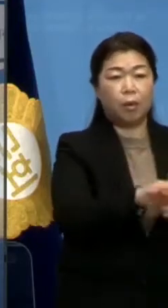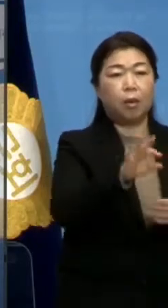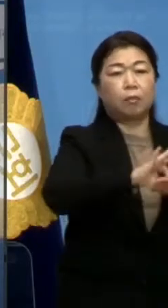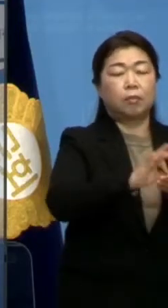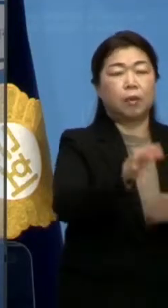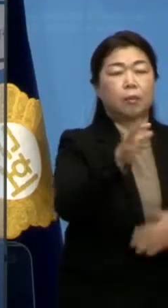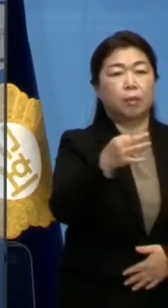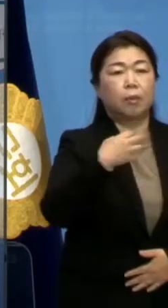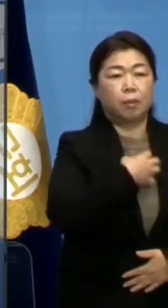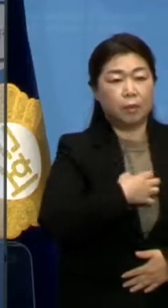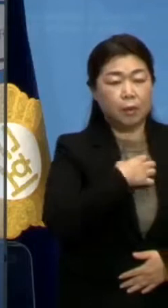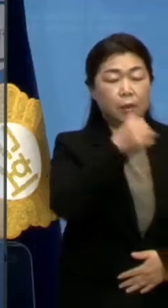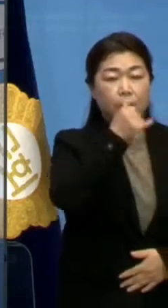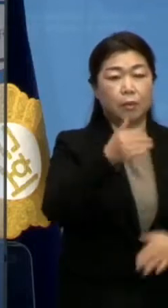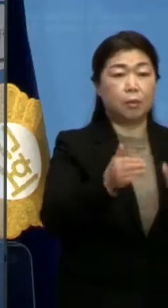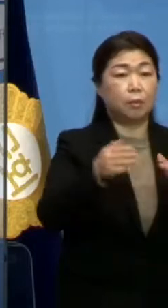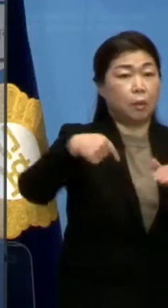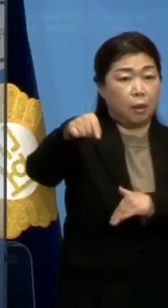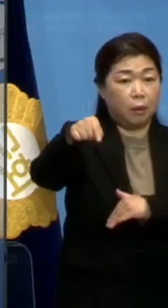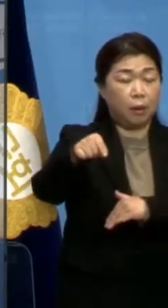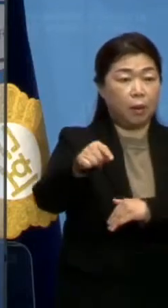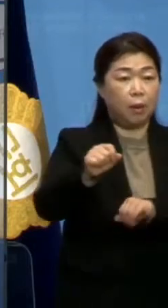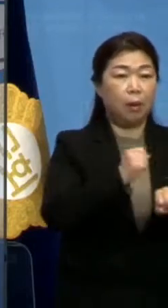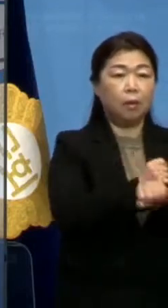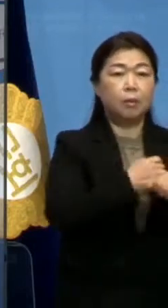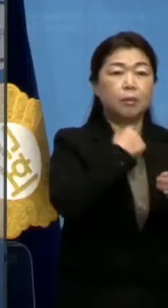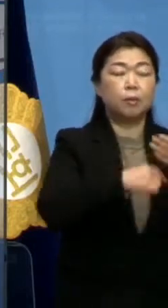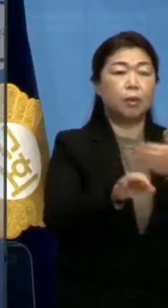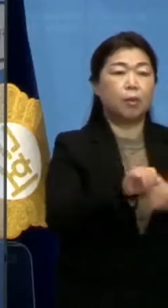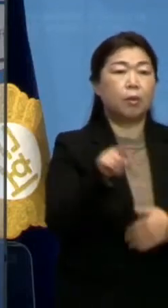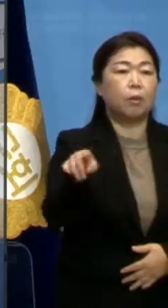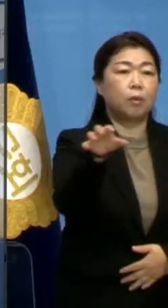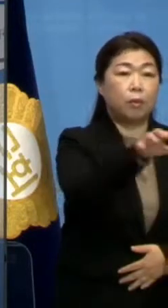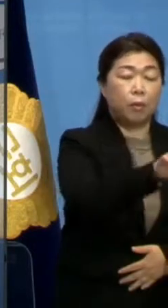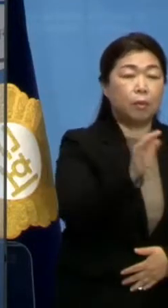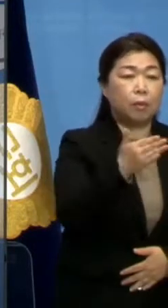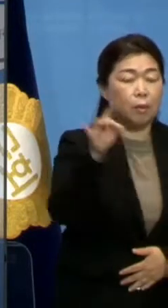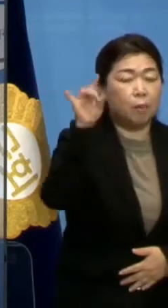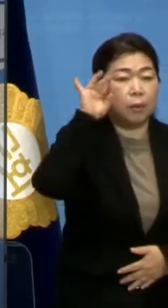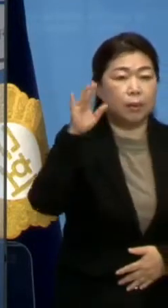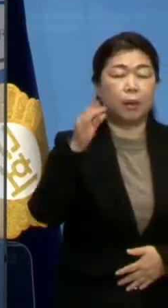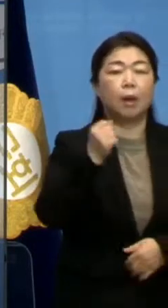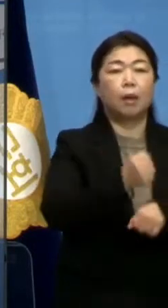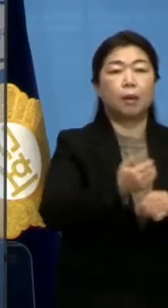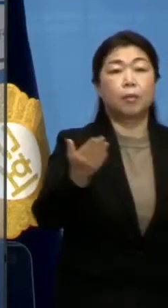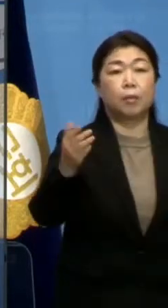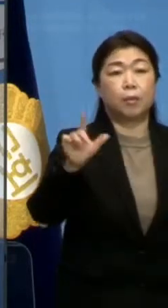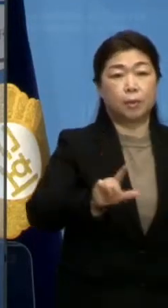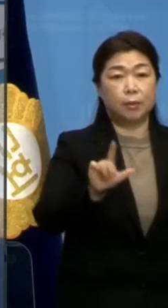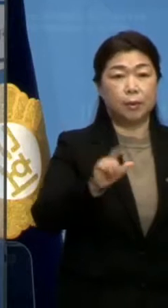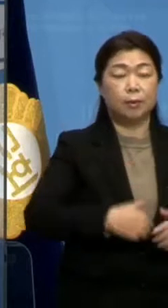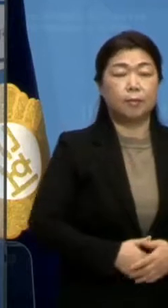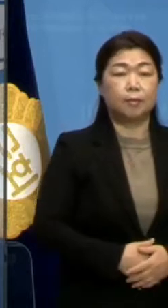함께 집 밖까지 뗐다 서려면 어디를 어떻게 가야 할지 막막 합니다